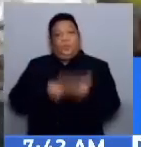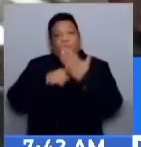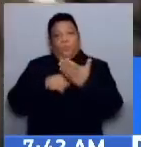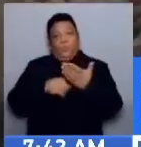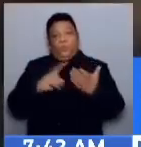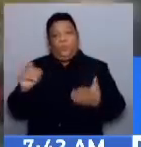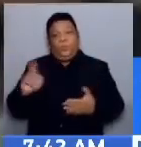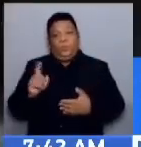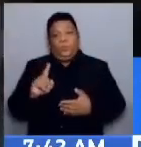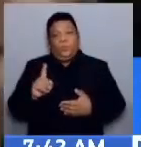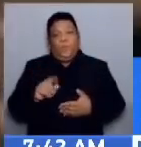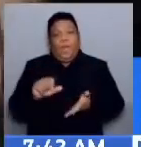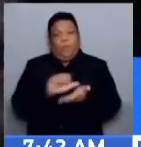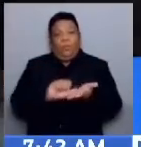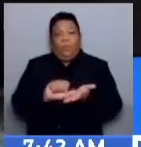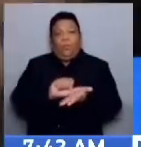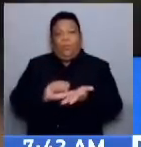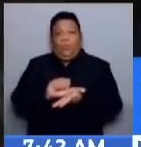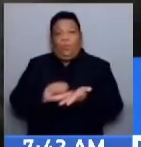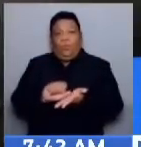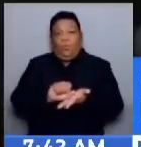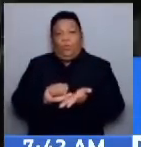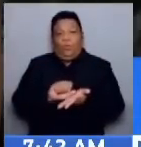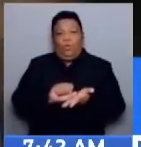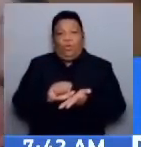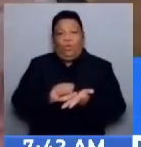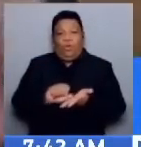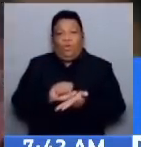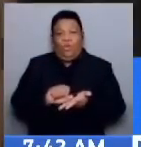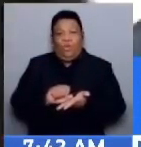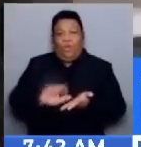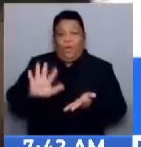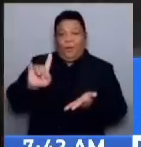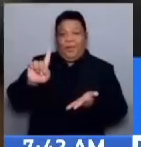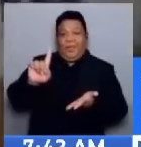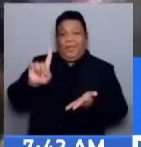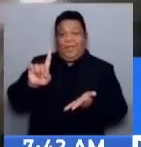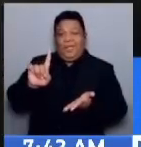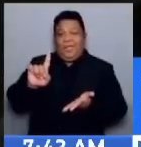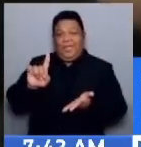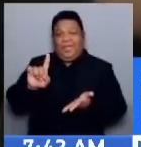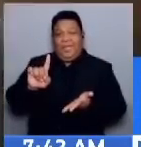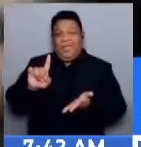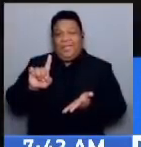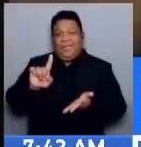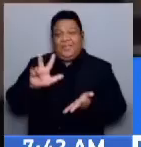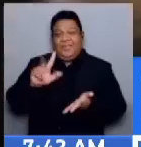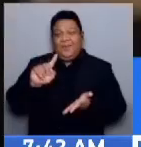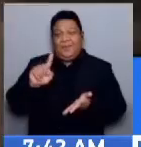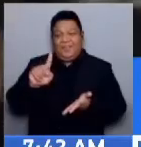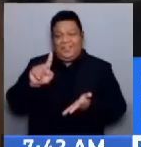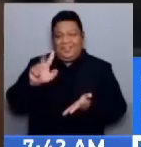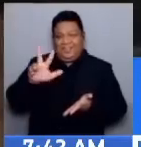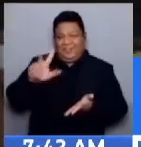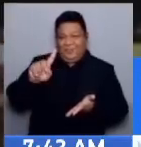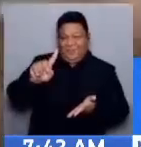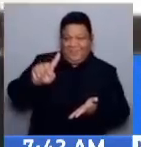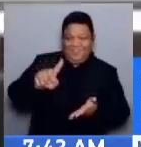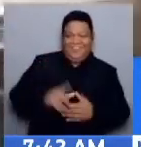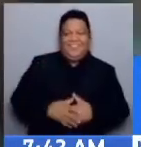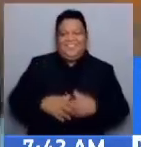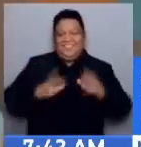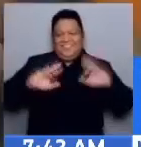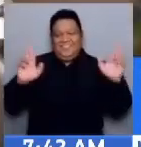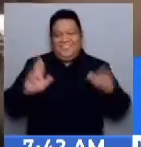Alcohol. Isa lang. Wait lang, bilang muna. 3, 2, 1, go! Ito kasi katawin ko na